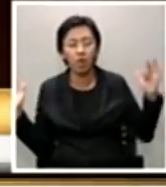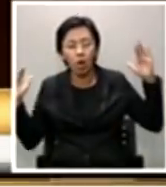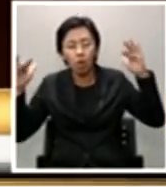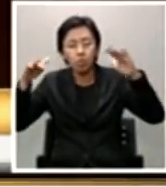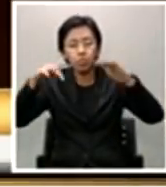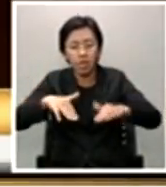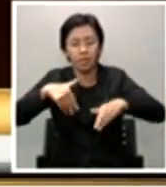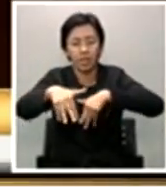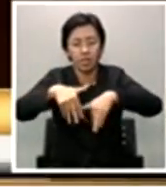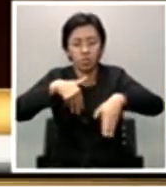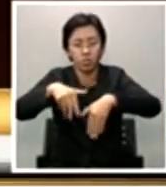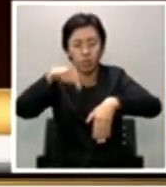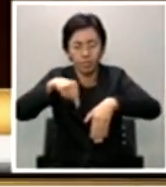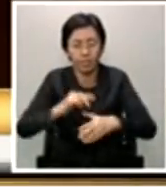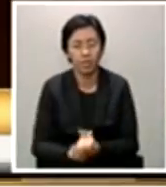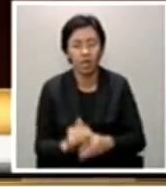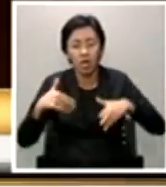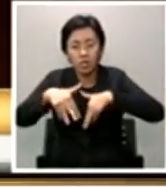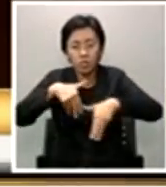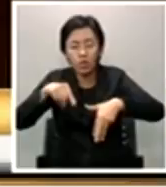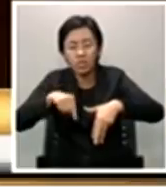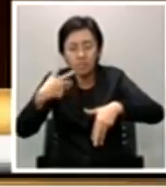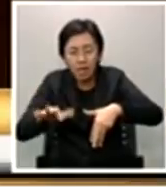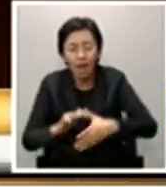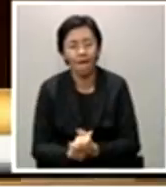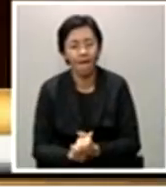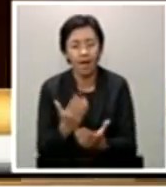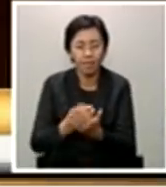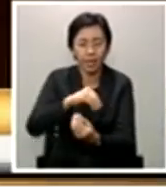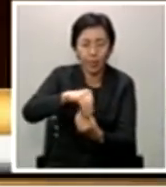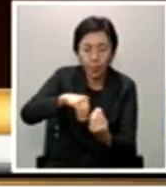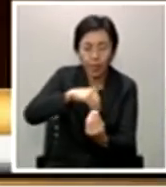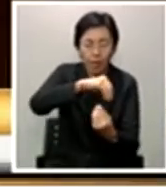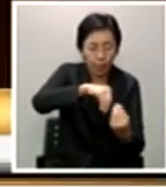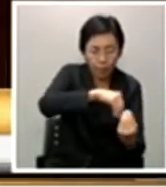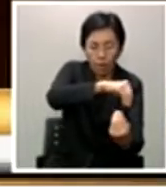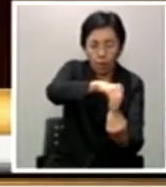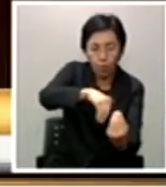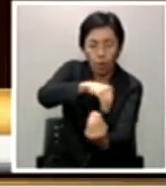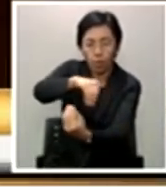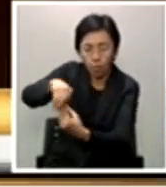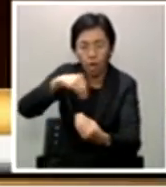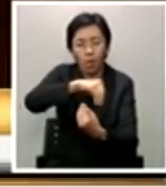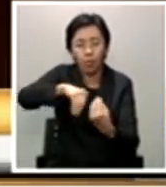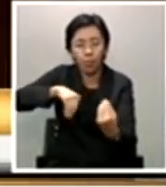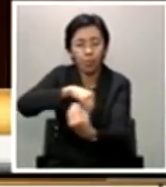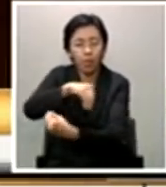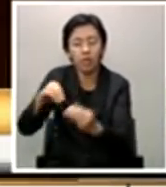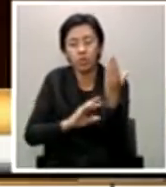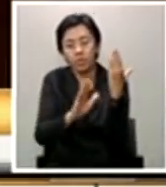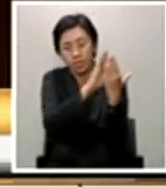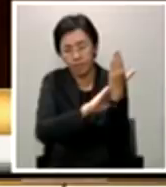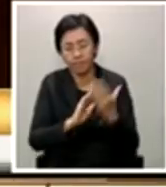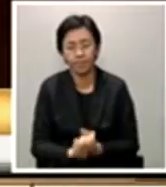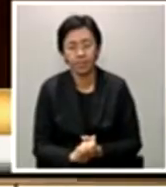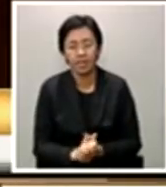ไปที่ชุมชนเมื่อเข้าไปแล้วมันก็ก่อให้เกิดกิจกรรมทางเศรษฐกิจรายได้มันก็จะหมุนเวียนที่นั่นชิมชอบใช้